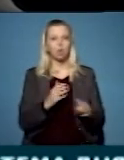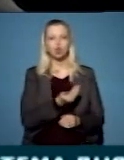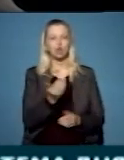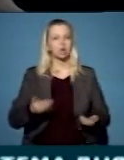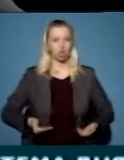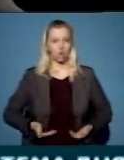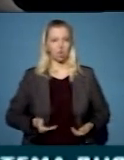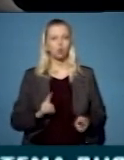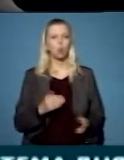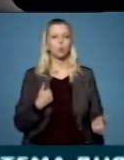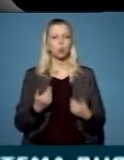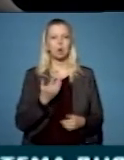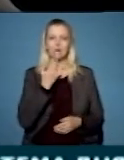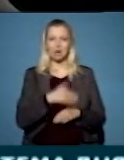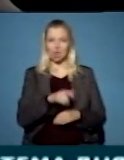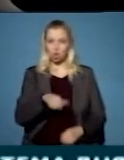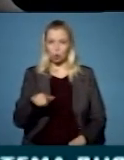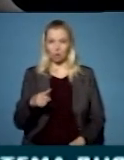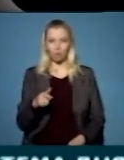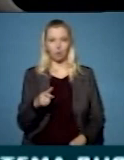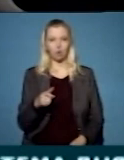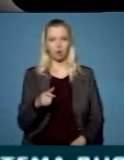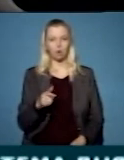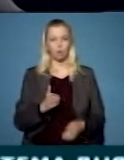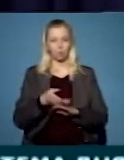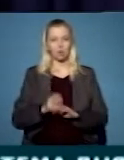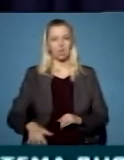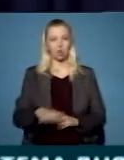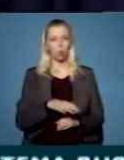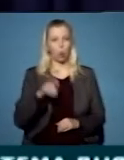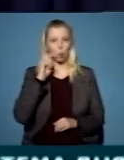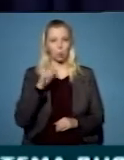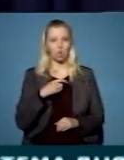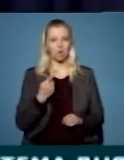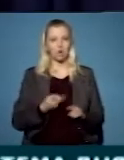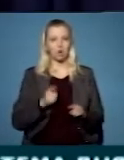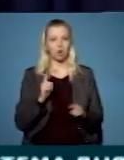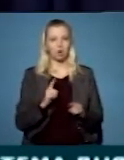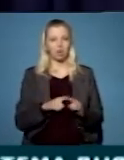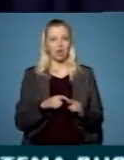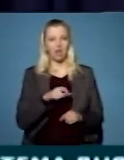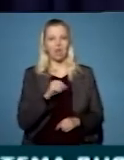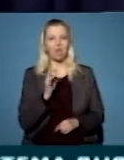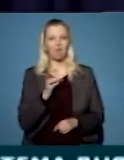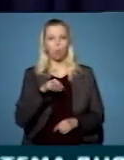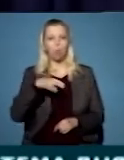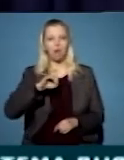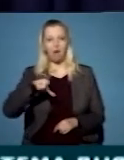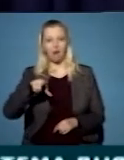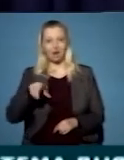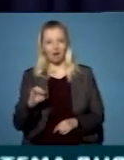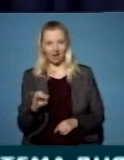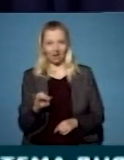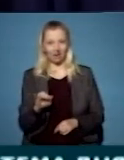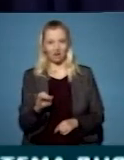життя. Що стосується іноземців, тобто які прибувають на території України. Оце євробляхи. От про